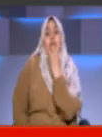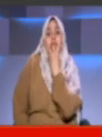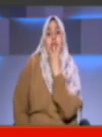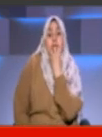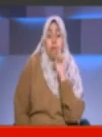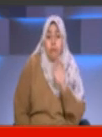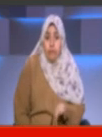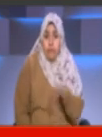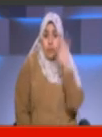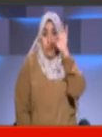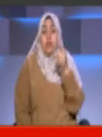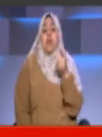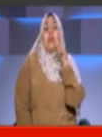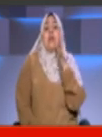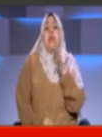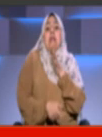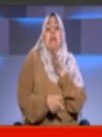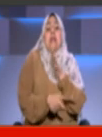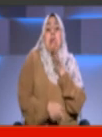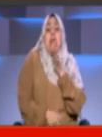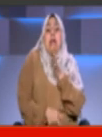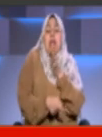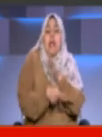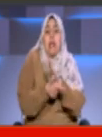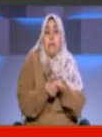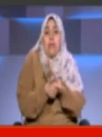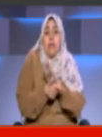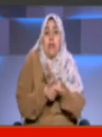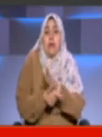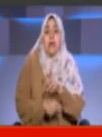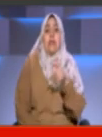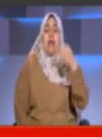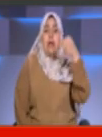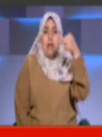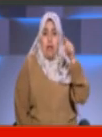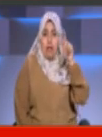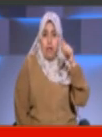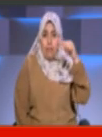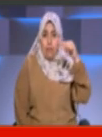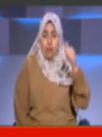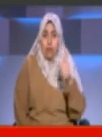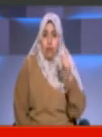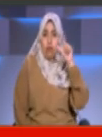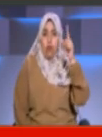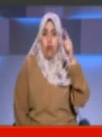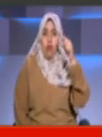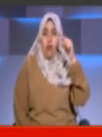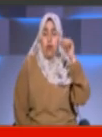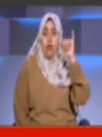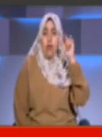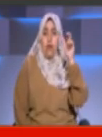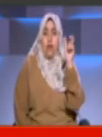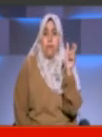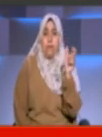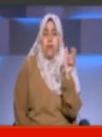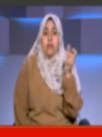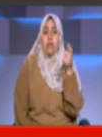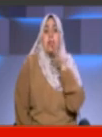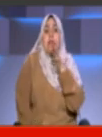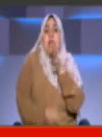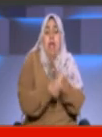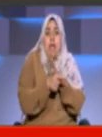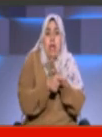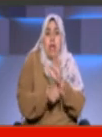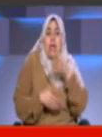وقطر، أبرزهم كل من الإرهابي الإخواني الهارب عبد الرحمن يوسف القرضاوي،